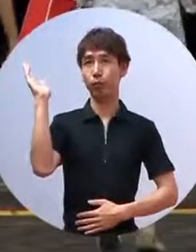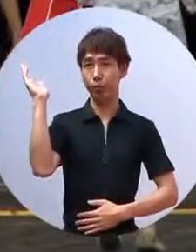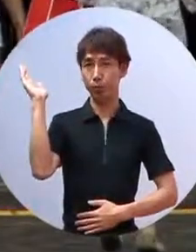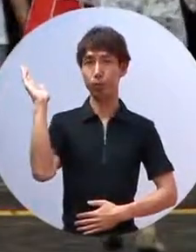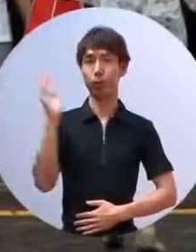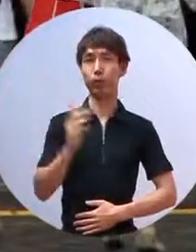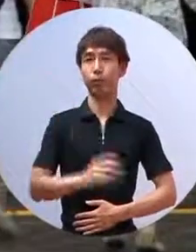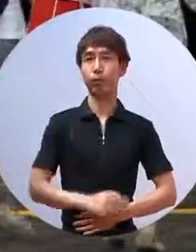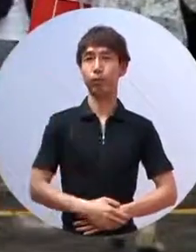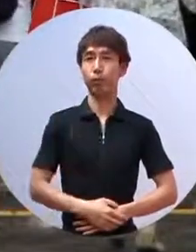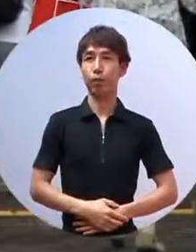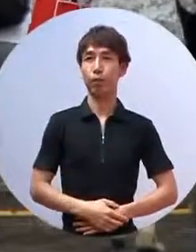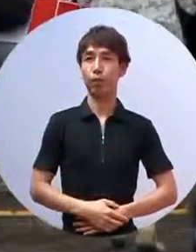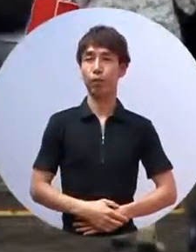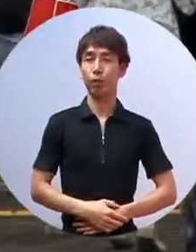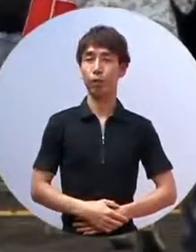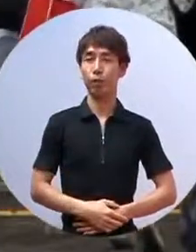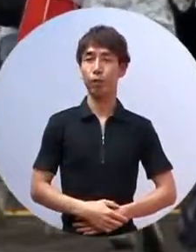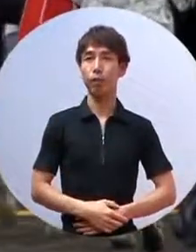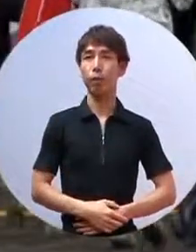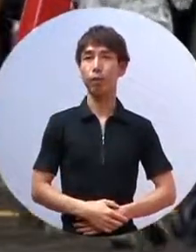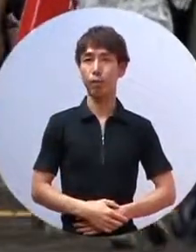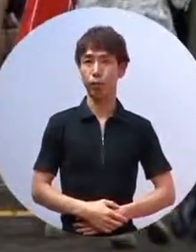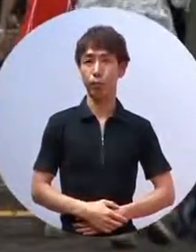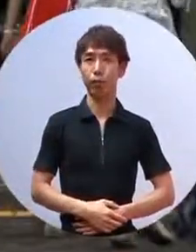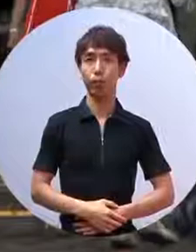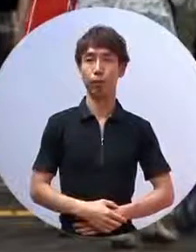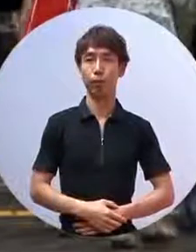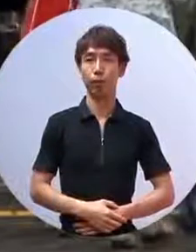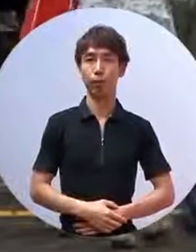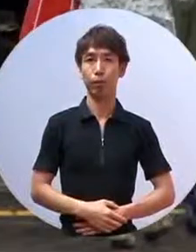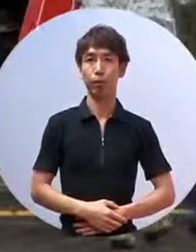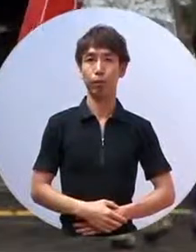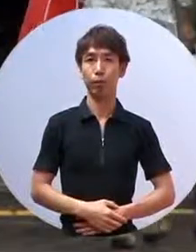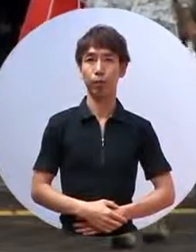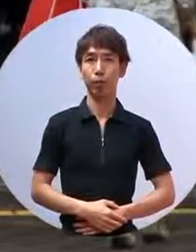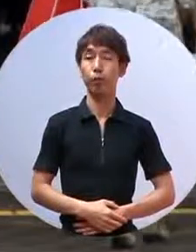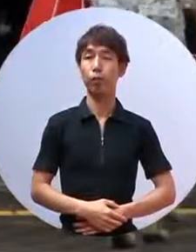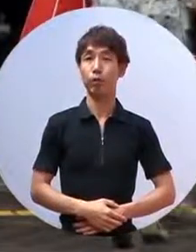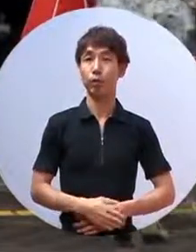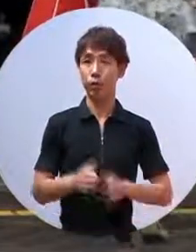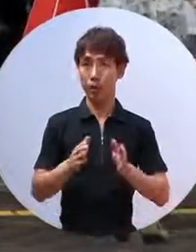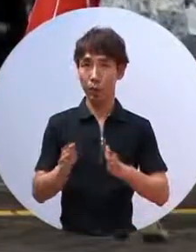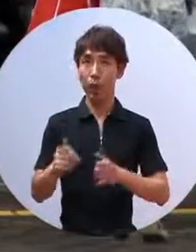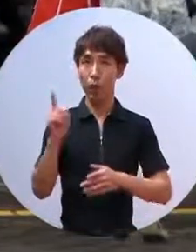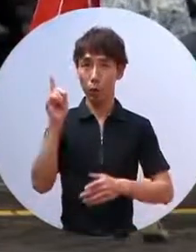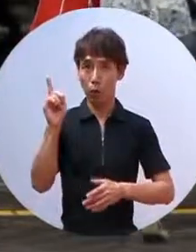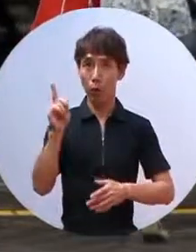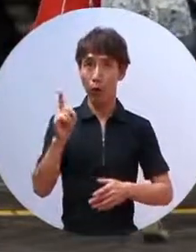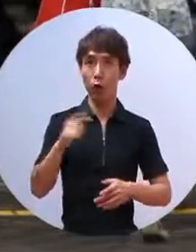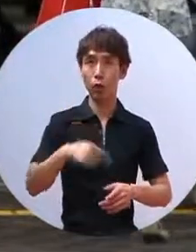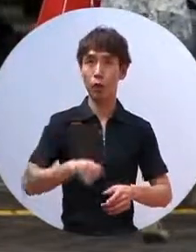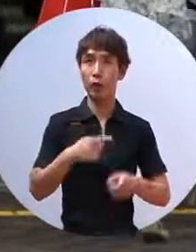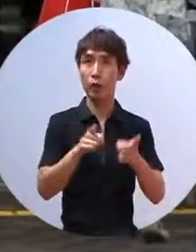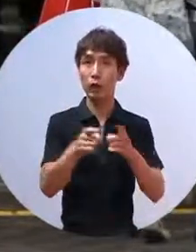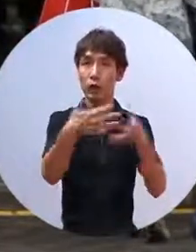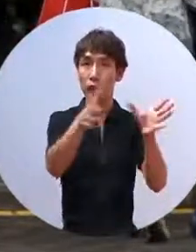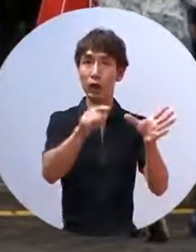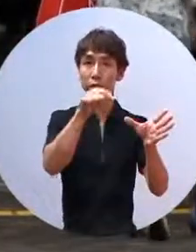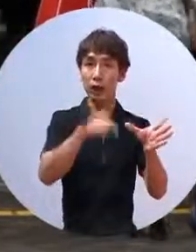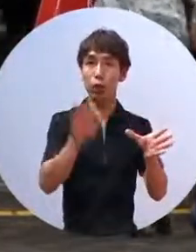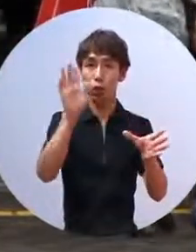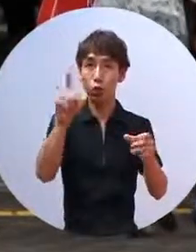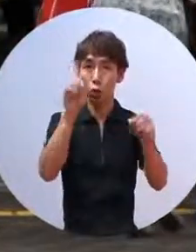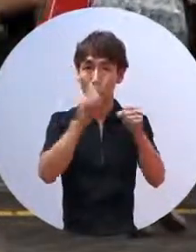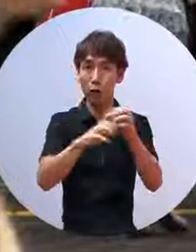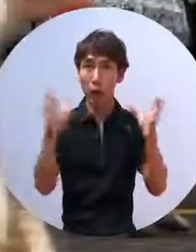言や議会決議を行った自治体のことです。そしてこれらの自治体が次の趣旨の